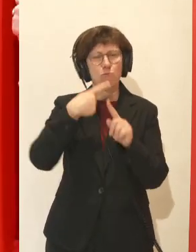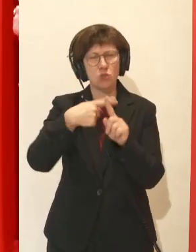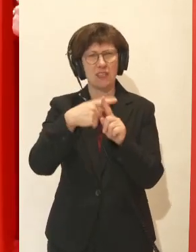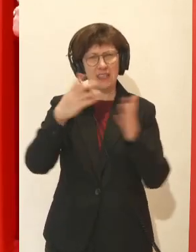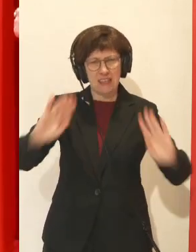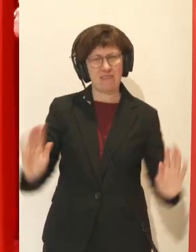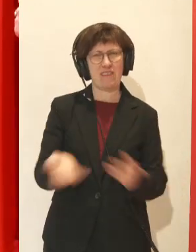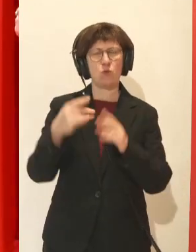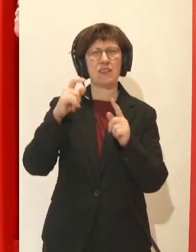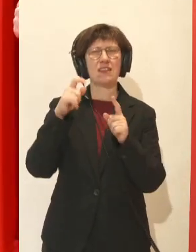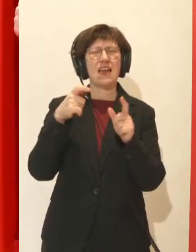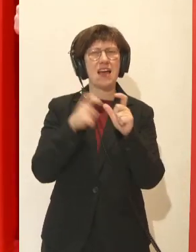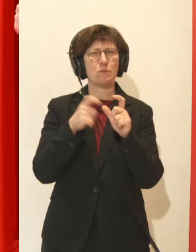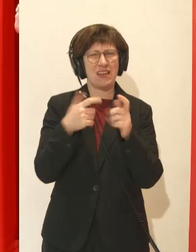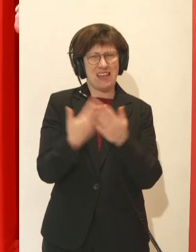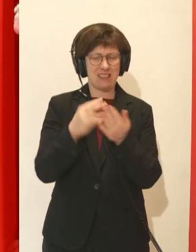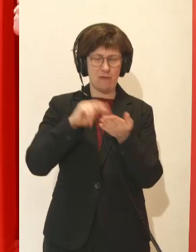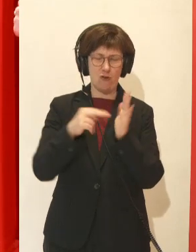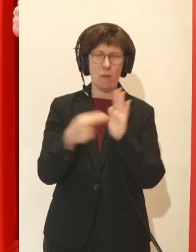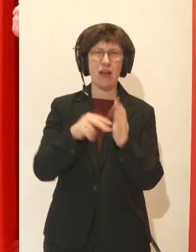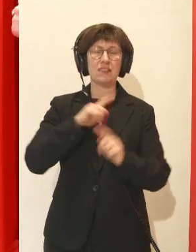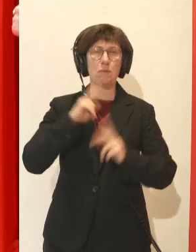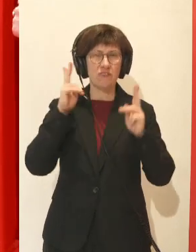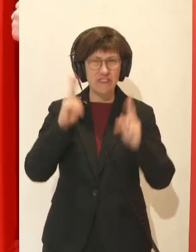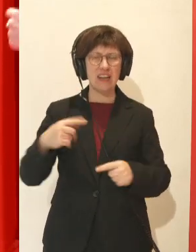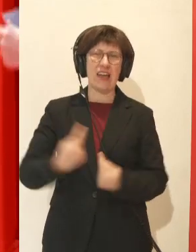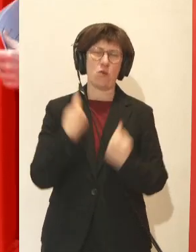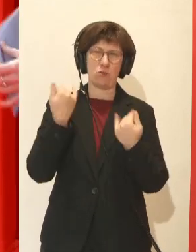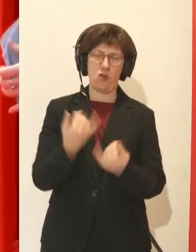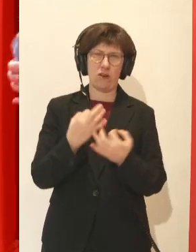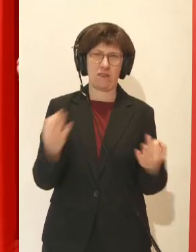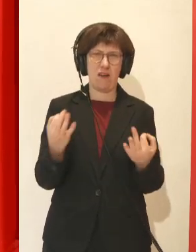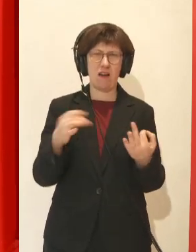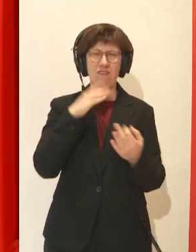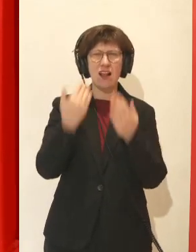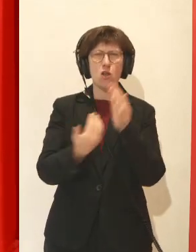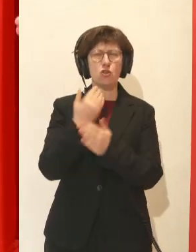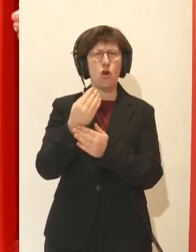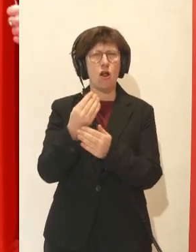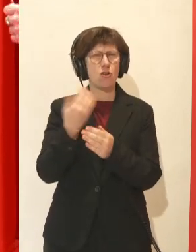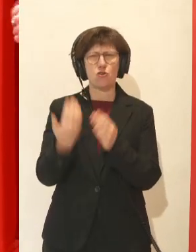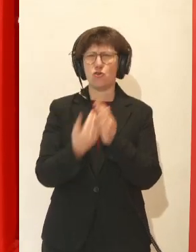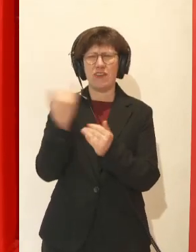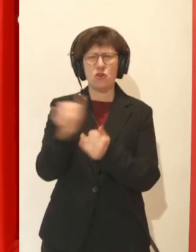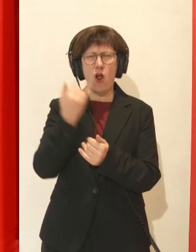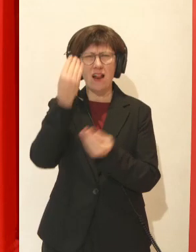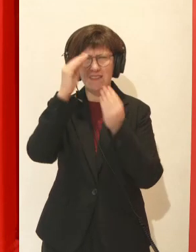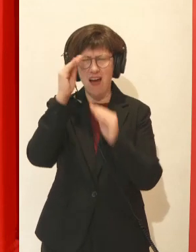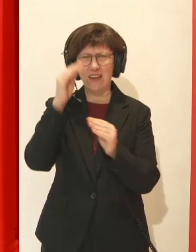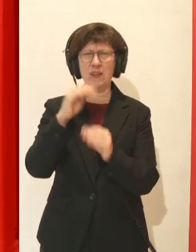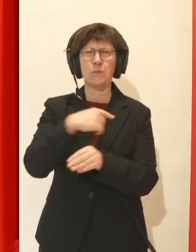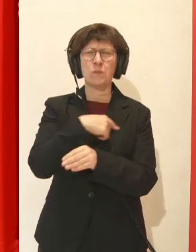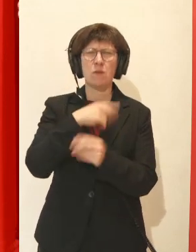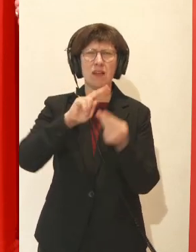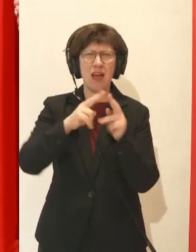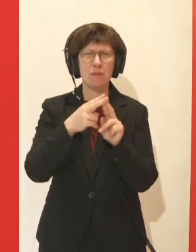hat die SPD vorbereitet und darum geht es heute. Und ich habe richtig Lust auf diesen Tag. Ich habe ganz viele tolle Nachrichten in den letzten Tagen bekommen von Parteimitgliedern, von